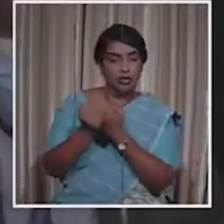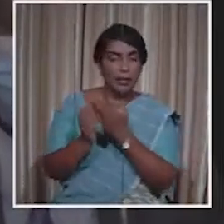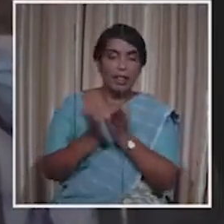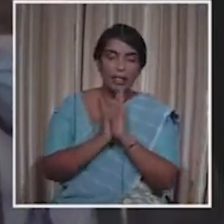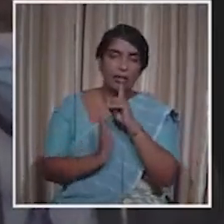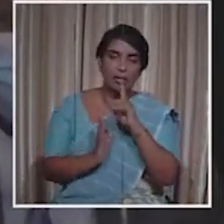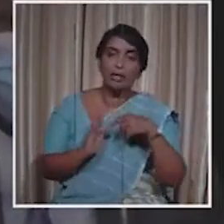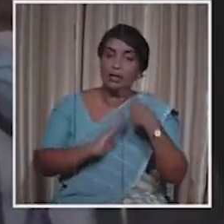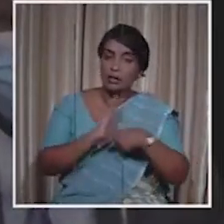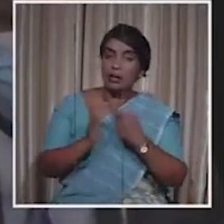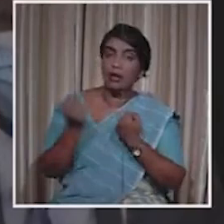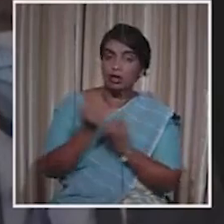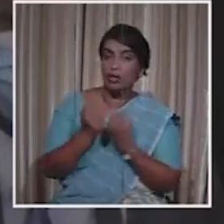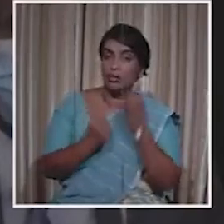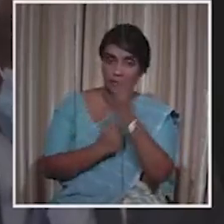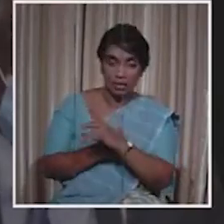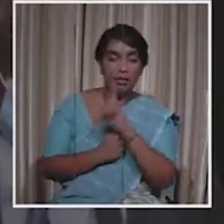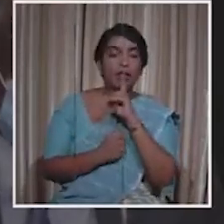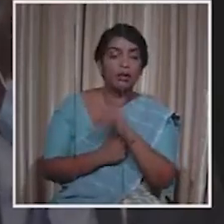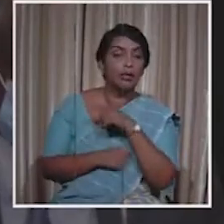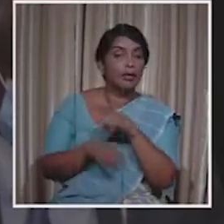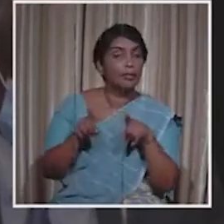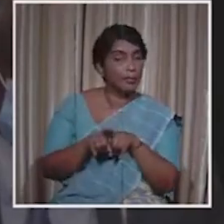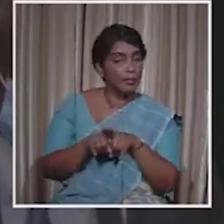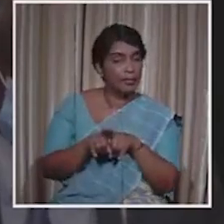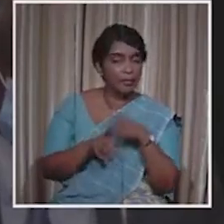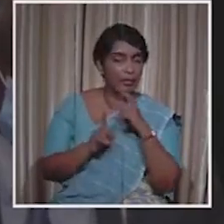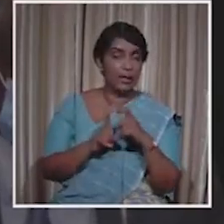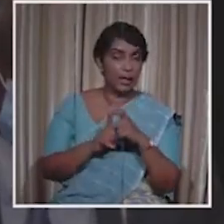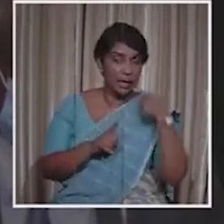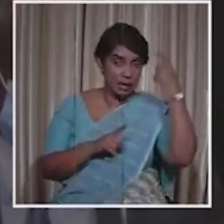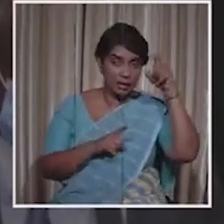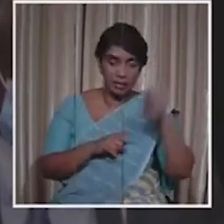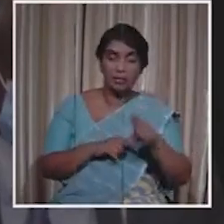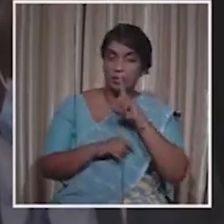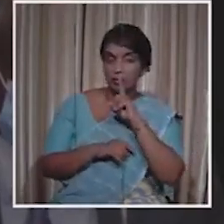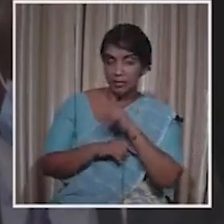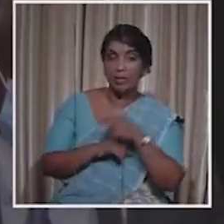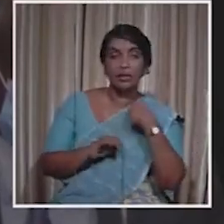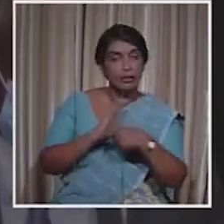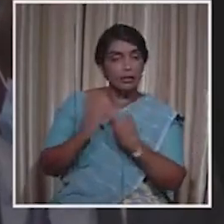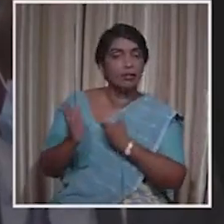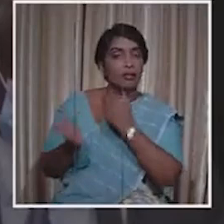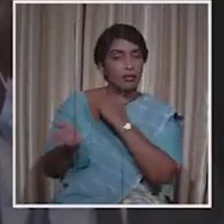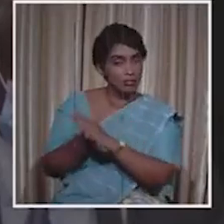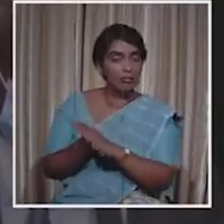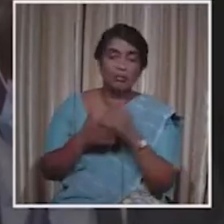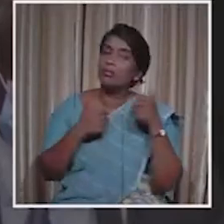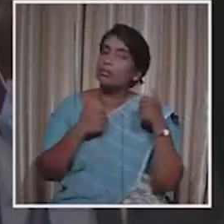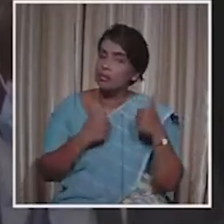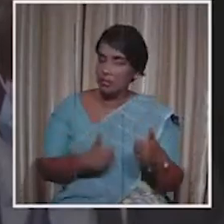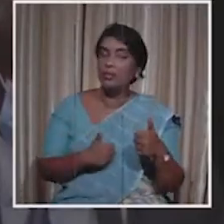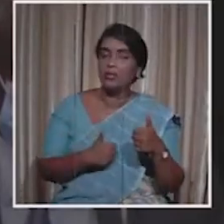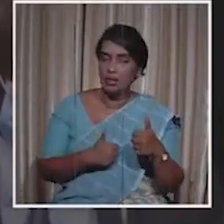என்று குறிப்பிட்டிருந்தார். அதனை பெருமையோடு அந்த பணிப்பாளர் குறிப்பிட்டிருந்தார், நீங்கள் இலங்கைக்கு உதவி வழங்குமாறு கோருவது நல்ல விடயம், அதனை நாங்கள்